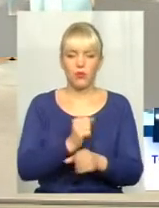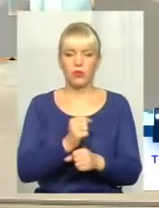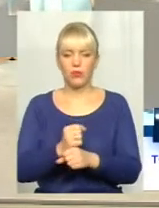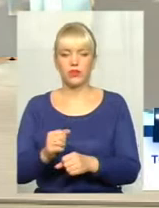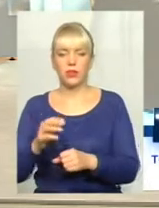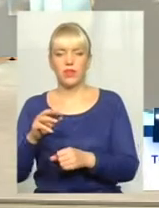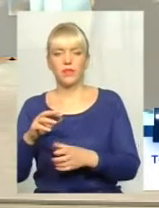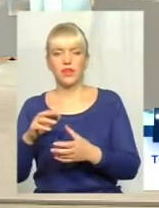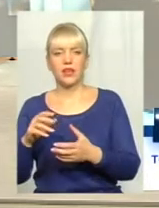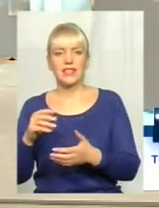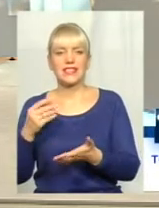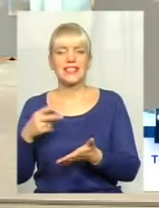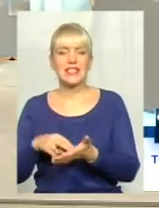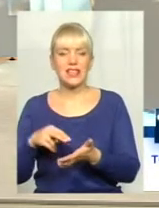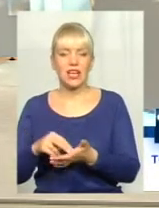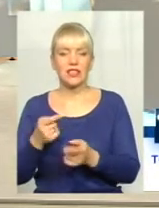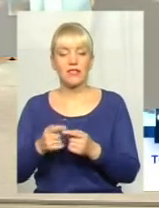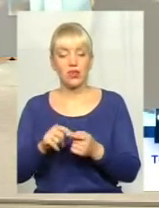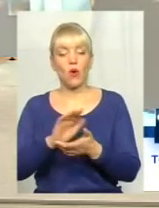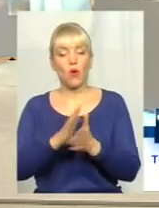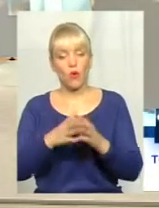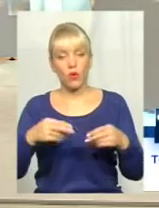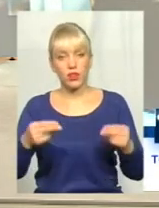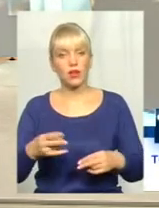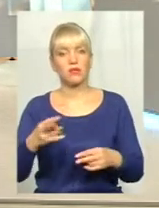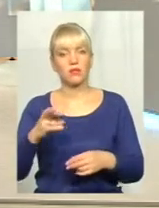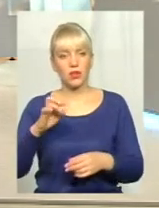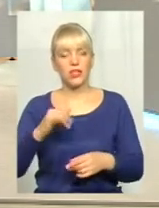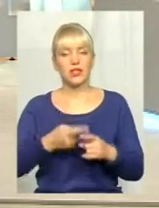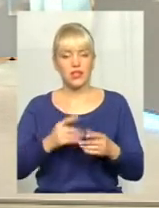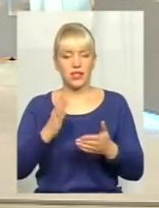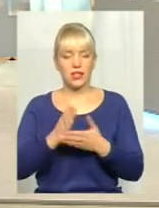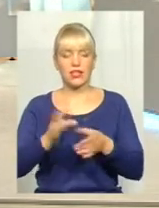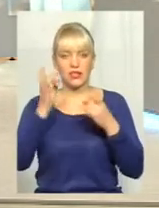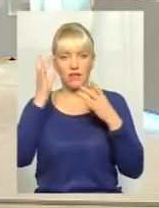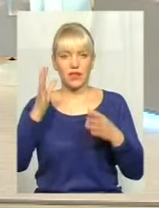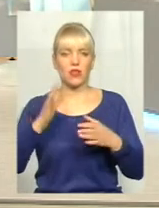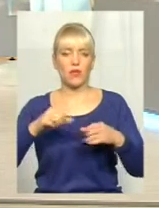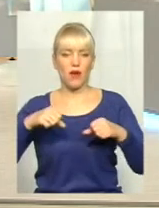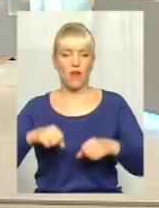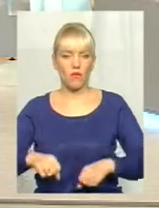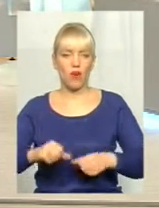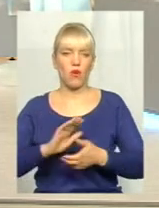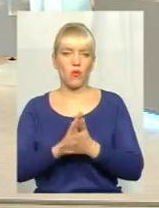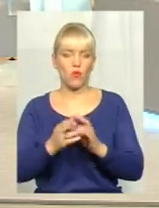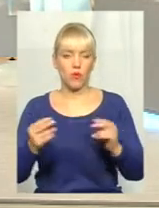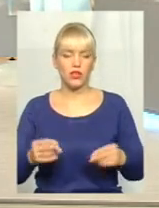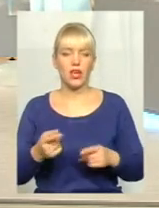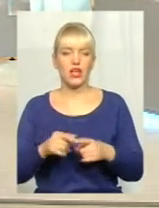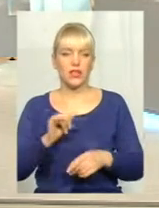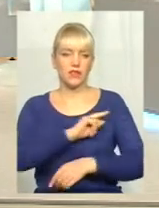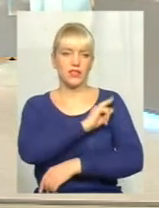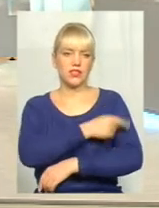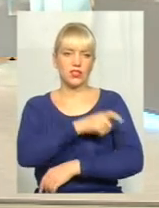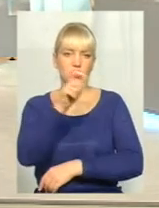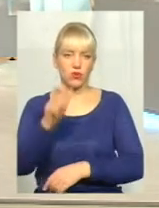це в цих угодах має бути виписано. Тоді дійсно є це цивільно-правова угода, і працівник каже, не працівник, а фізична особа,